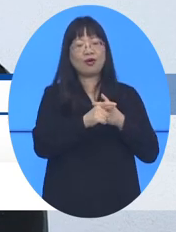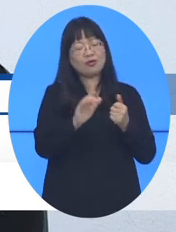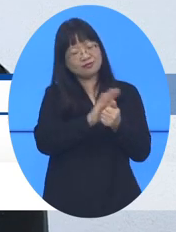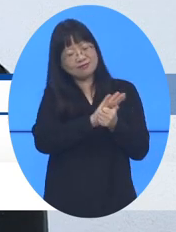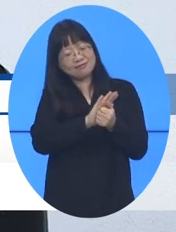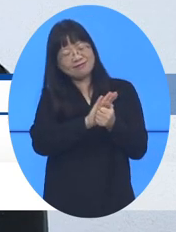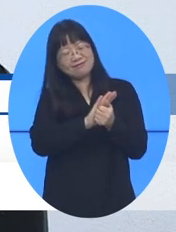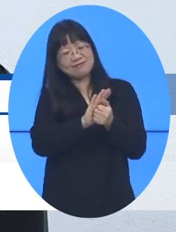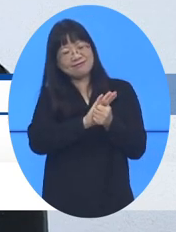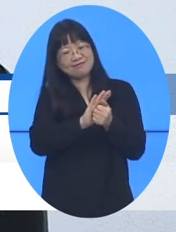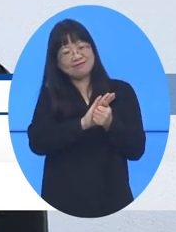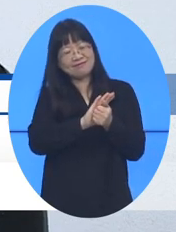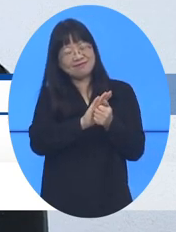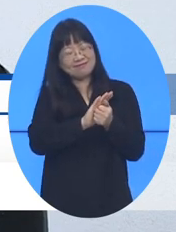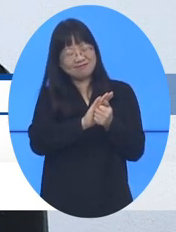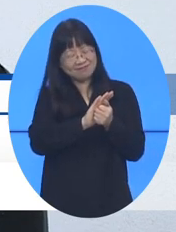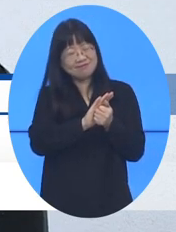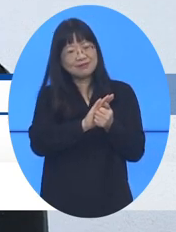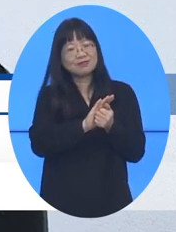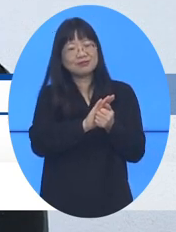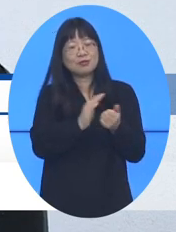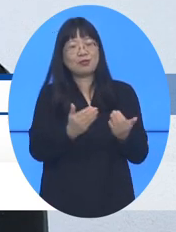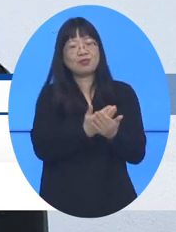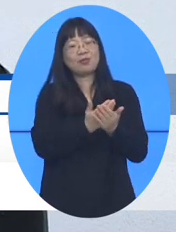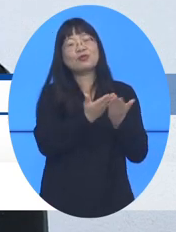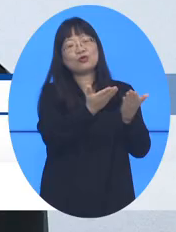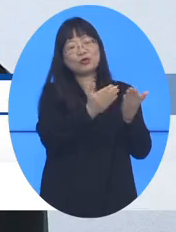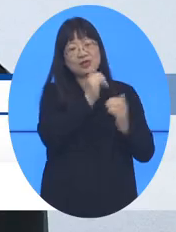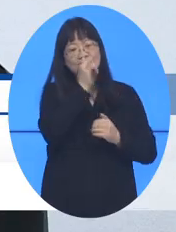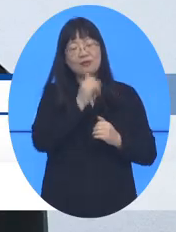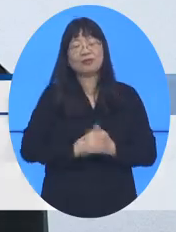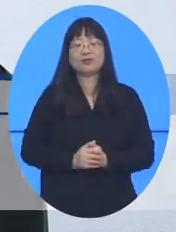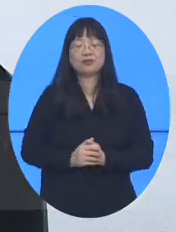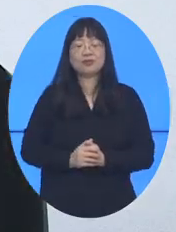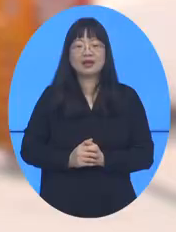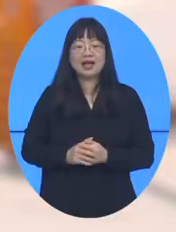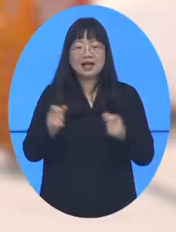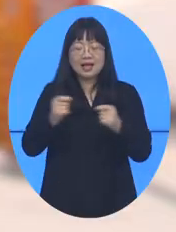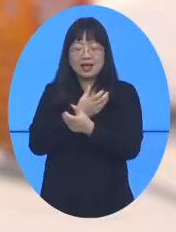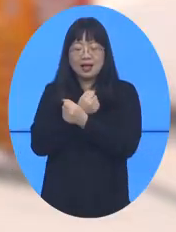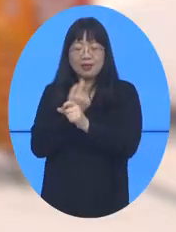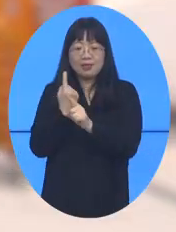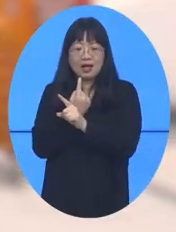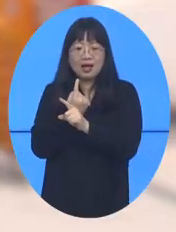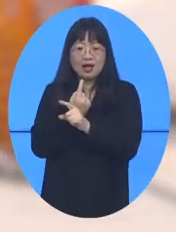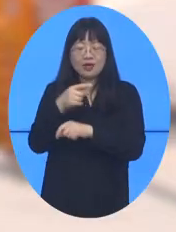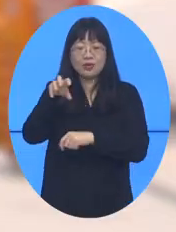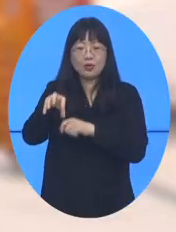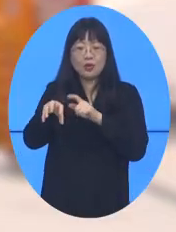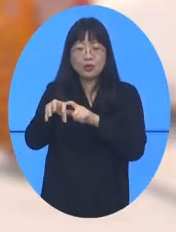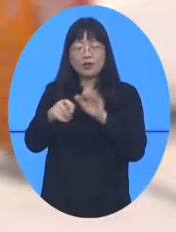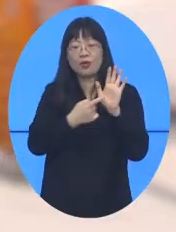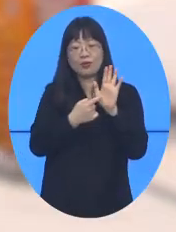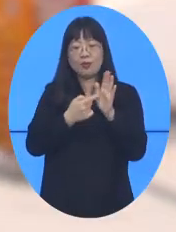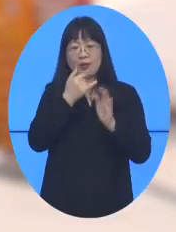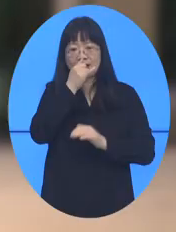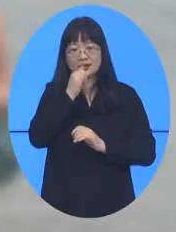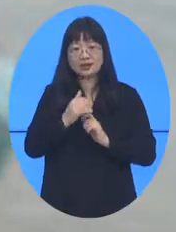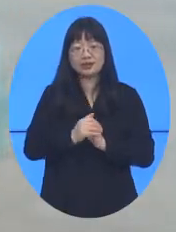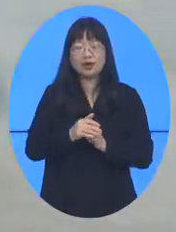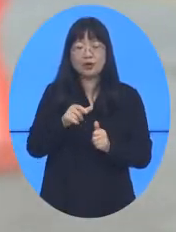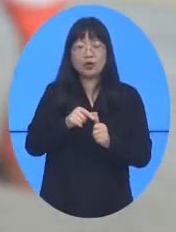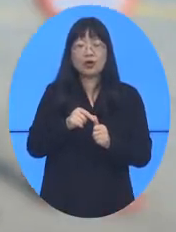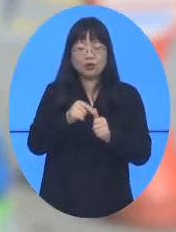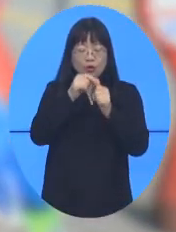훨씬 더 서비스를 좋게 해줄 수 있다고 보고요 또 단기계약이 개선된 단지를 홍보할 수